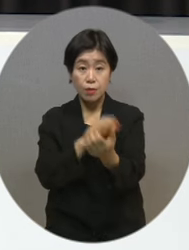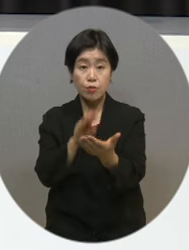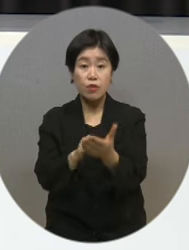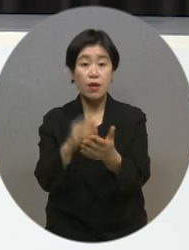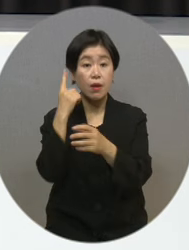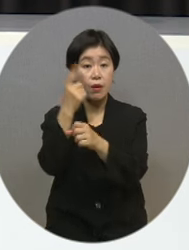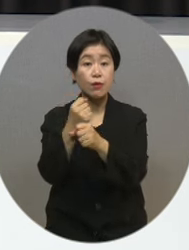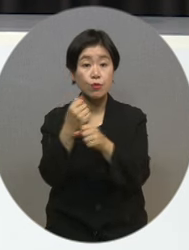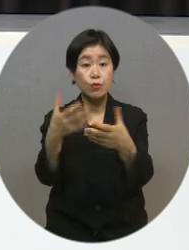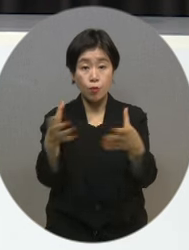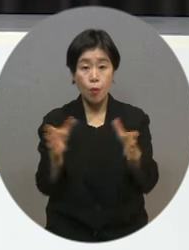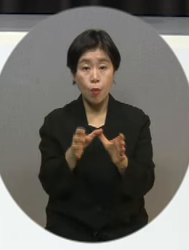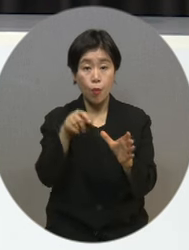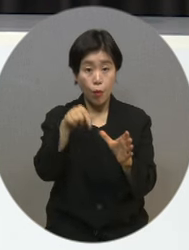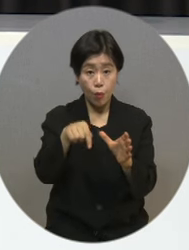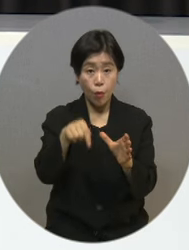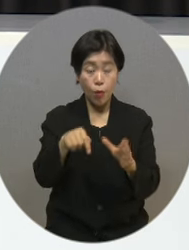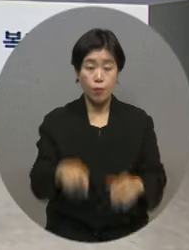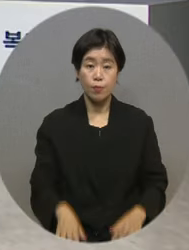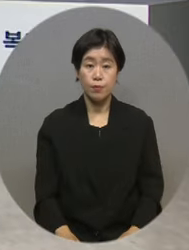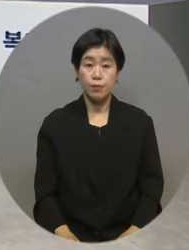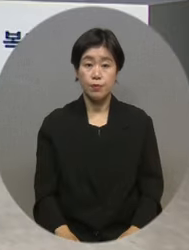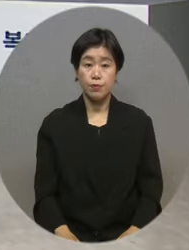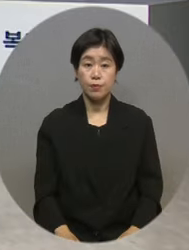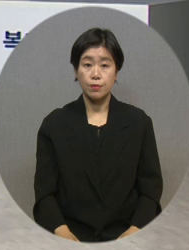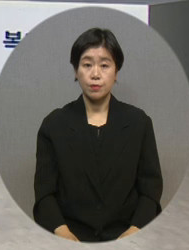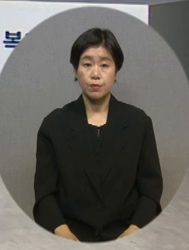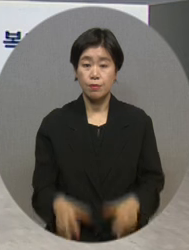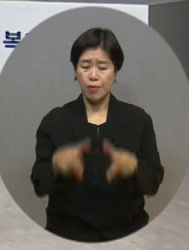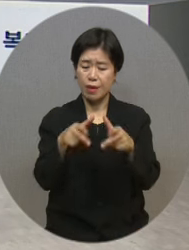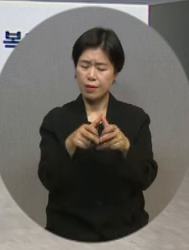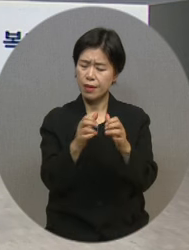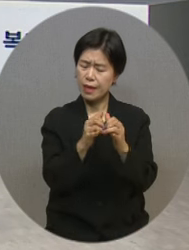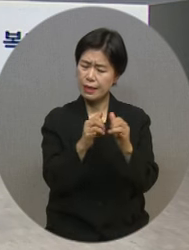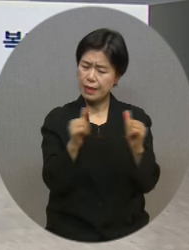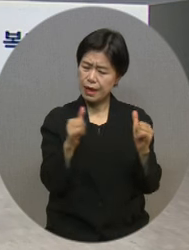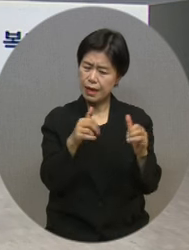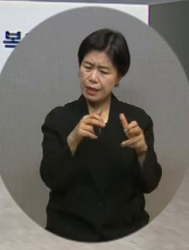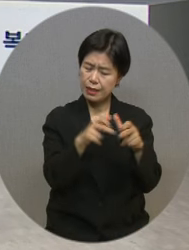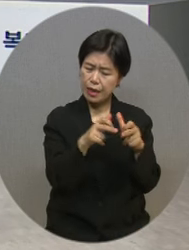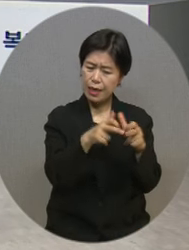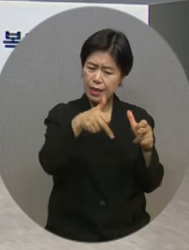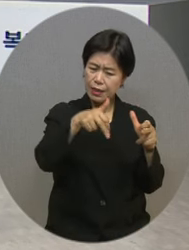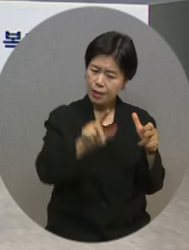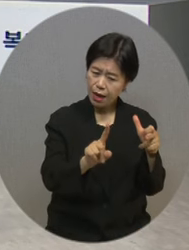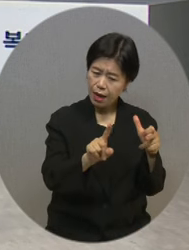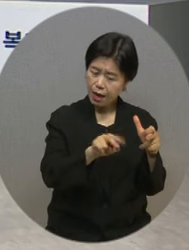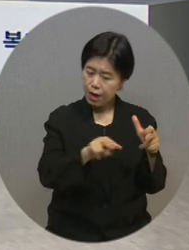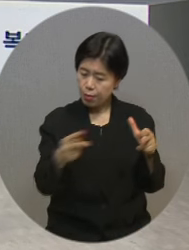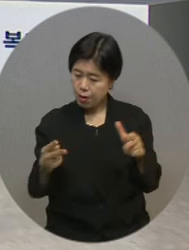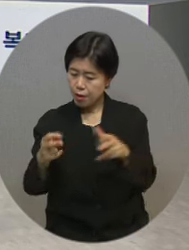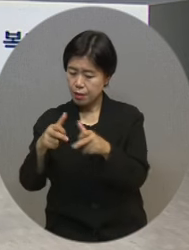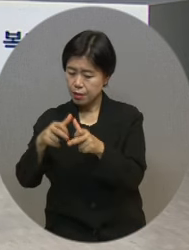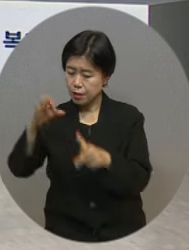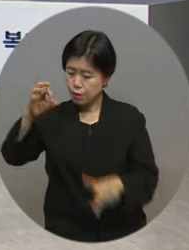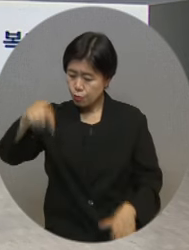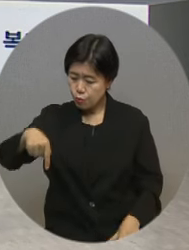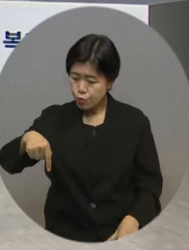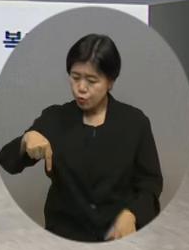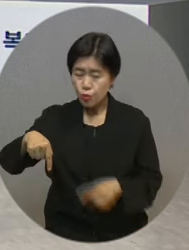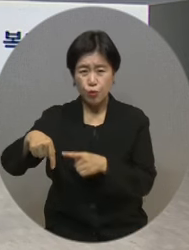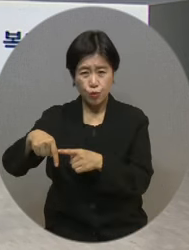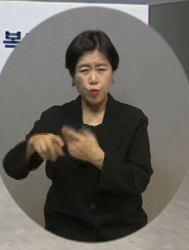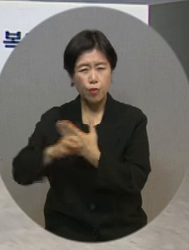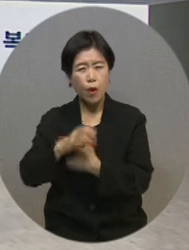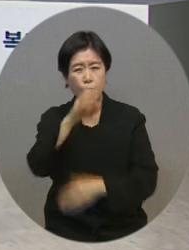이전에 거기 전남지소 소장이었는데요. 그 당시에 이제 장애자라는 말을 장애우로 사용하면 어떠냐 이런 이제 논의가